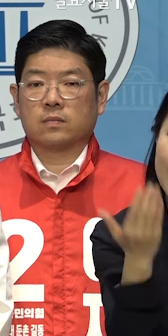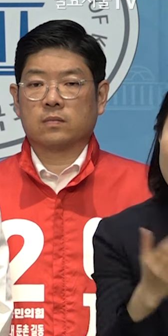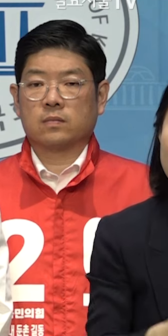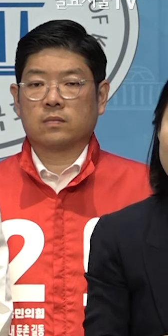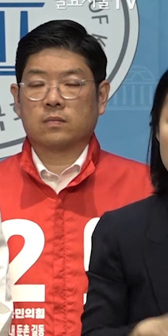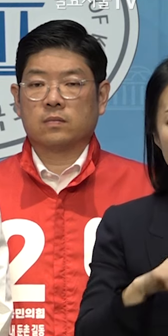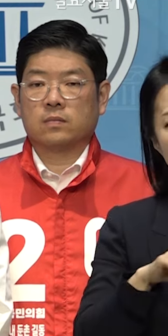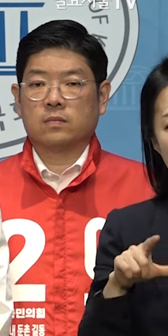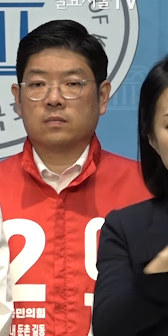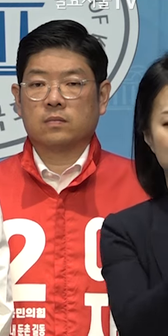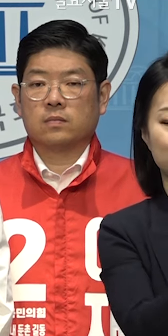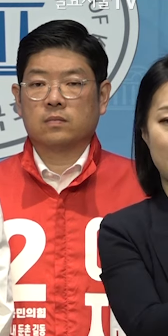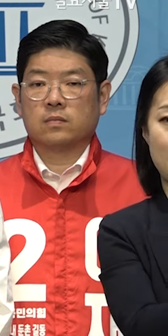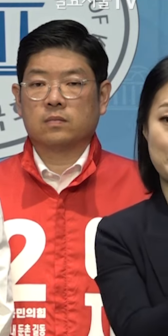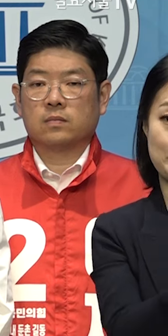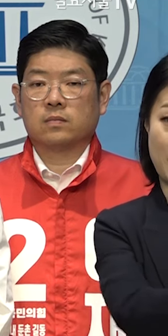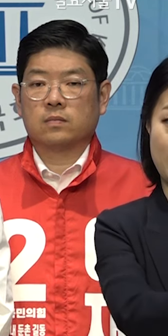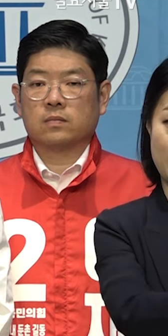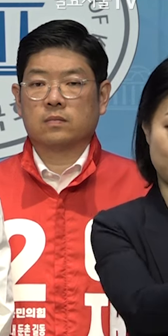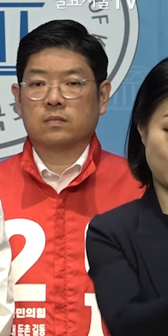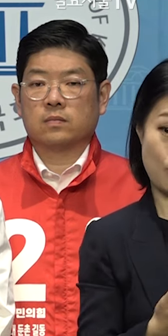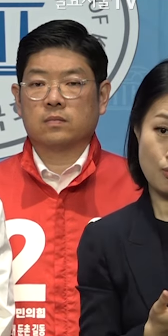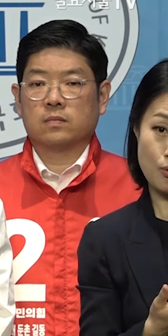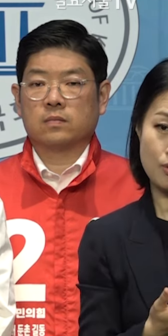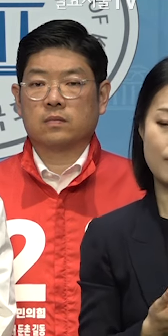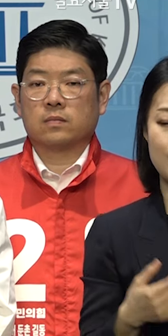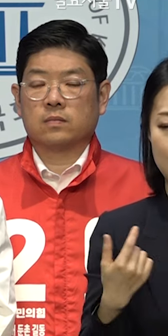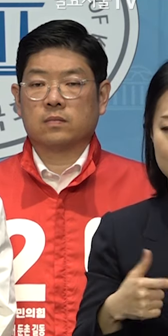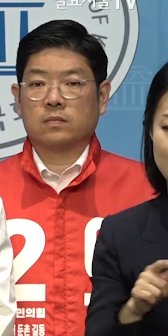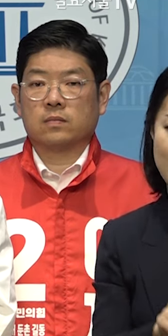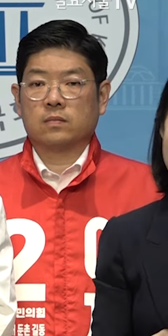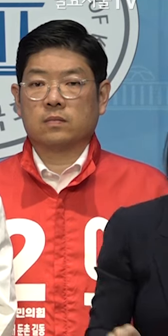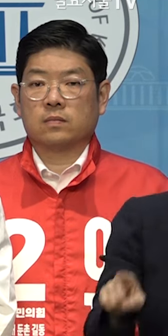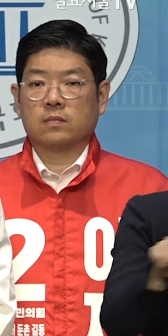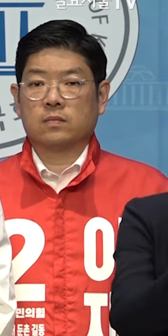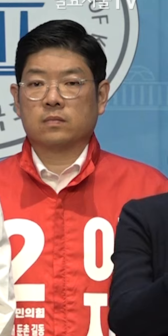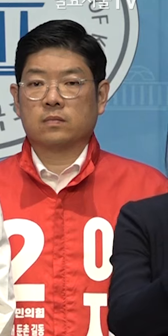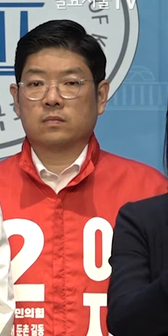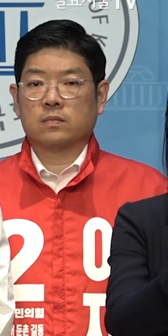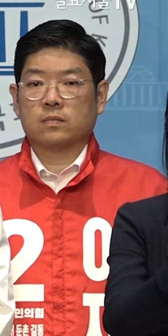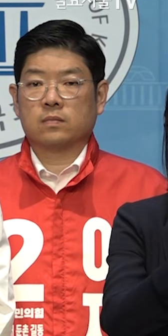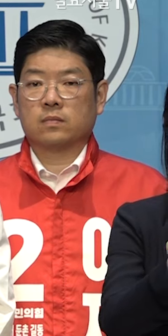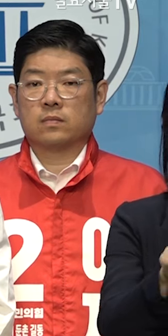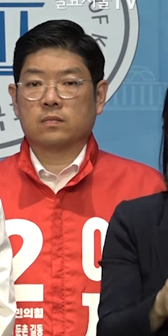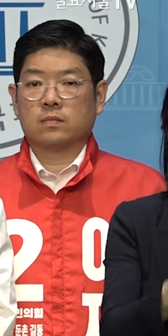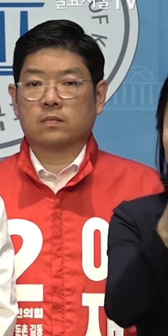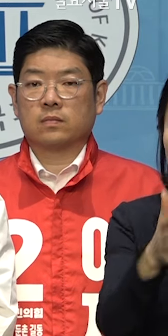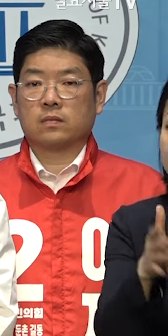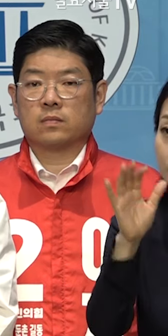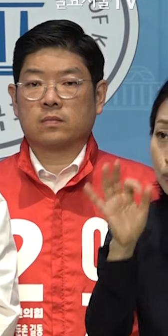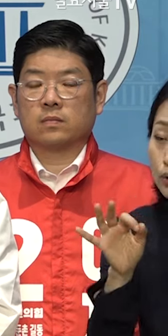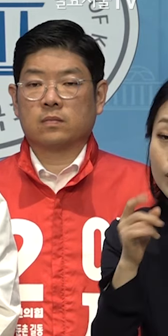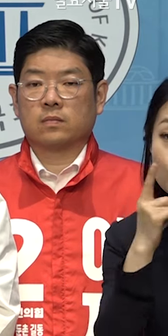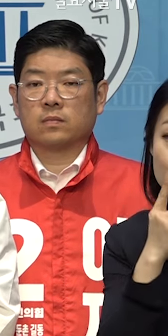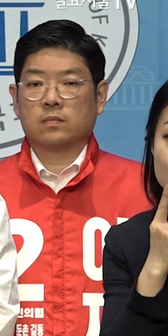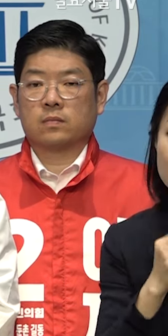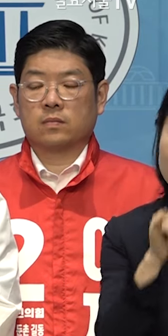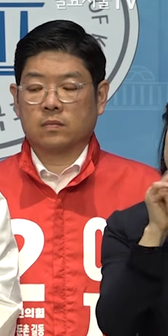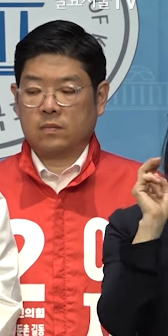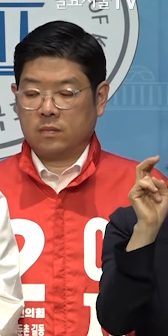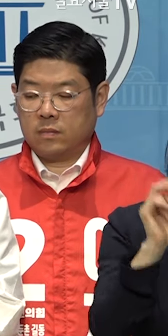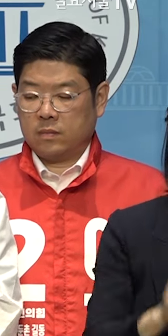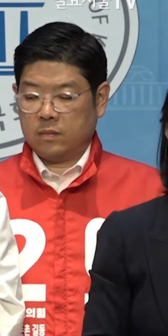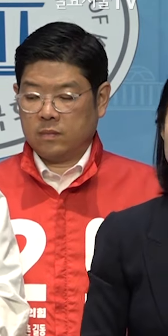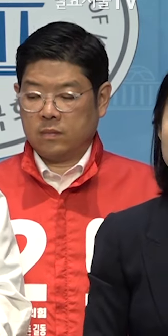일방적으로 민주당을 들어줬지만 언제나 나가는 이웃 도시들을면 부럽지는 않으셨습니까